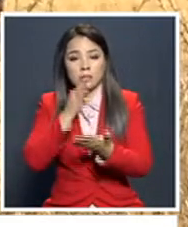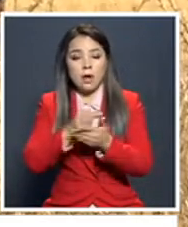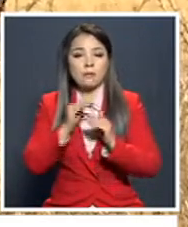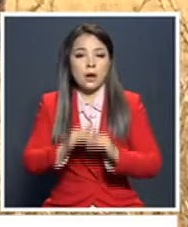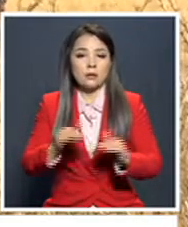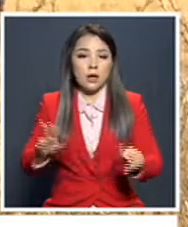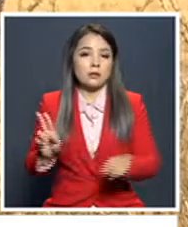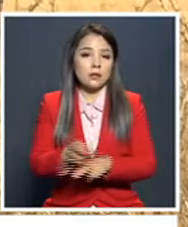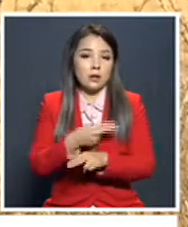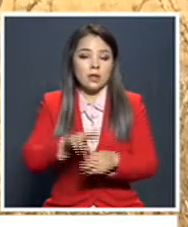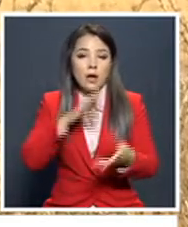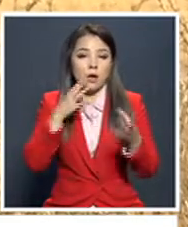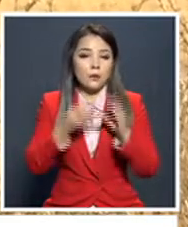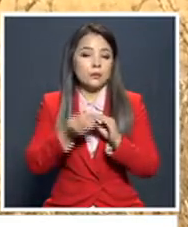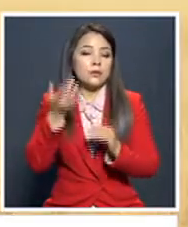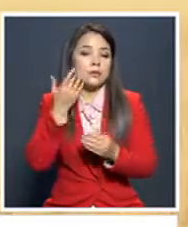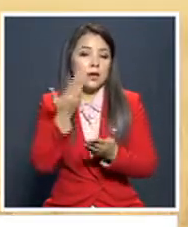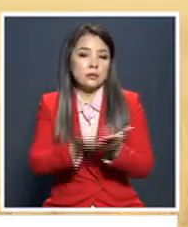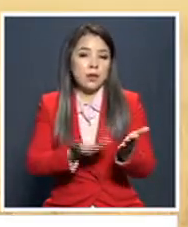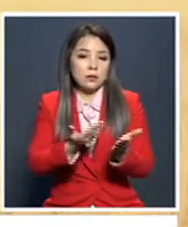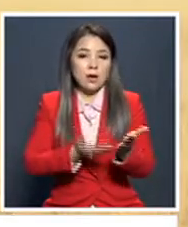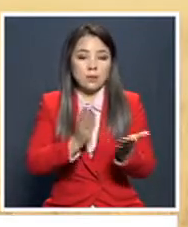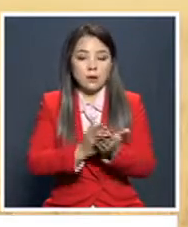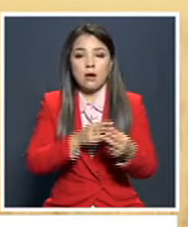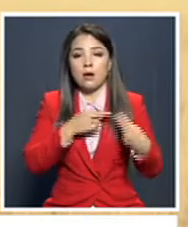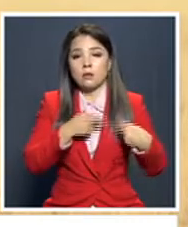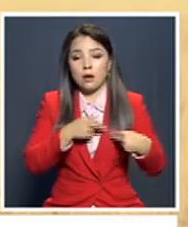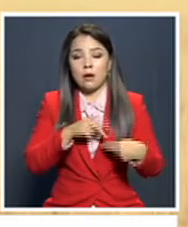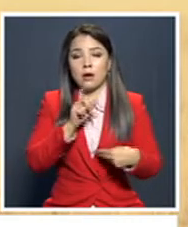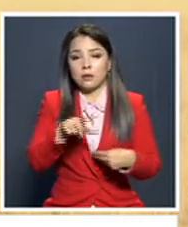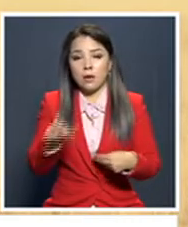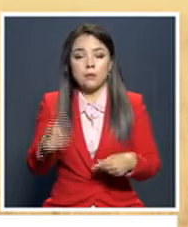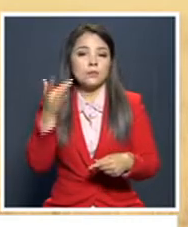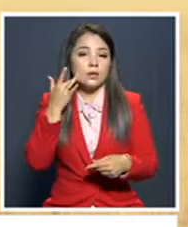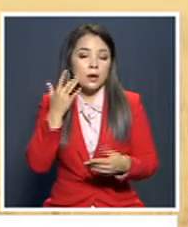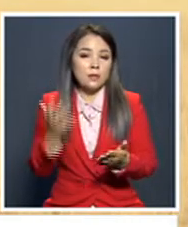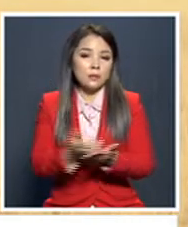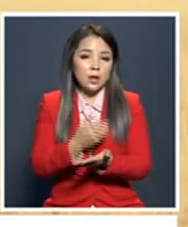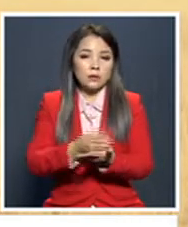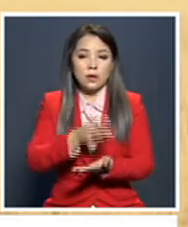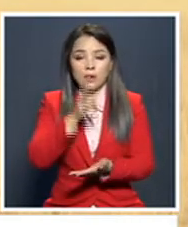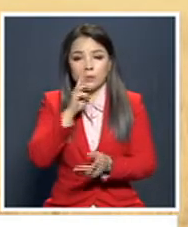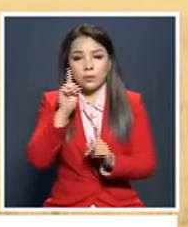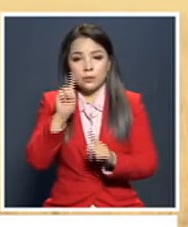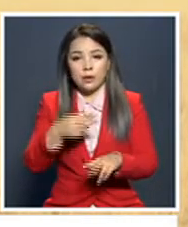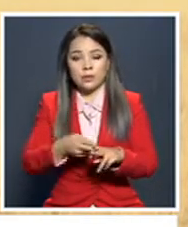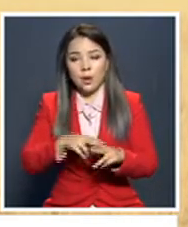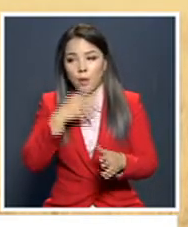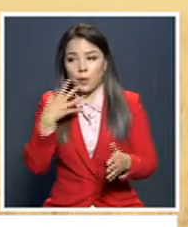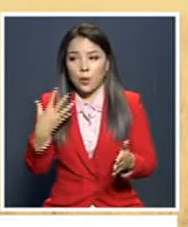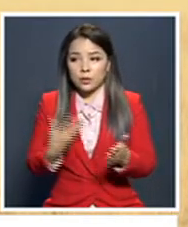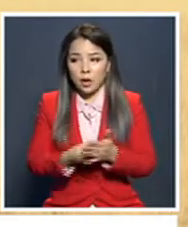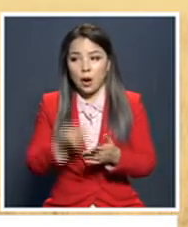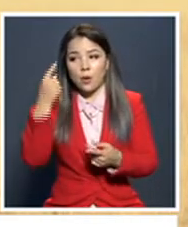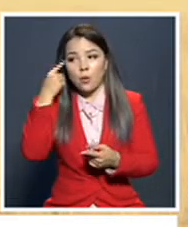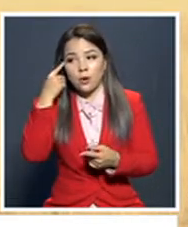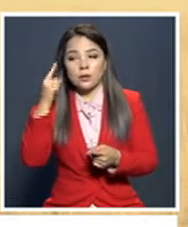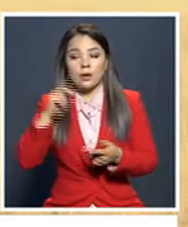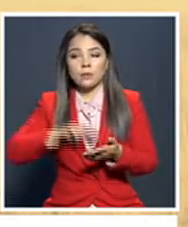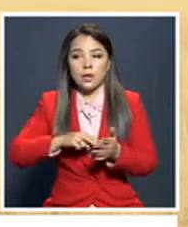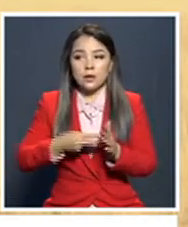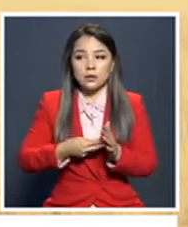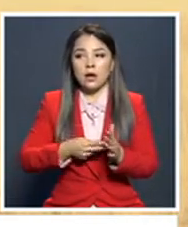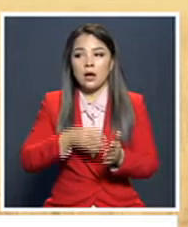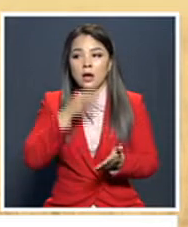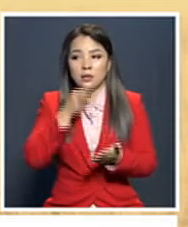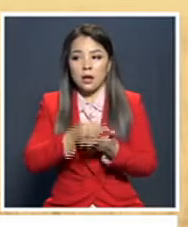балаларына үнемі айтып отырады екен. Еңбек еткен адамға жұмыс бар ғой. Қай жерде болсын. Өз және ойым жинақтап,